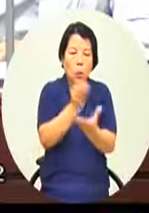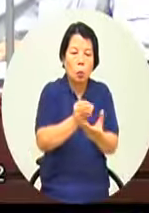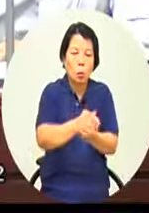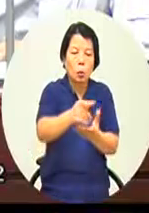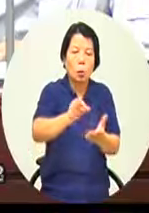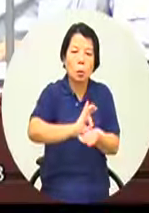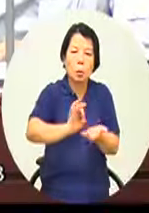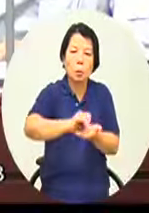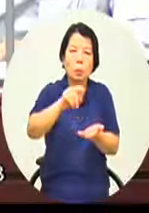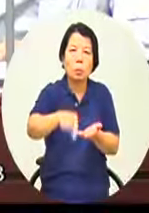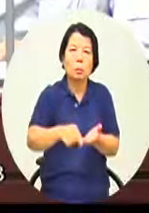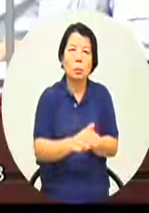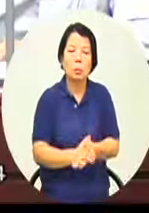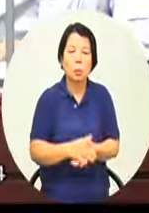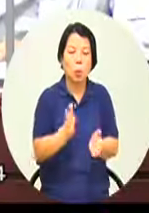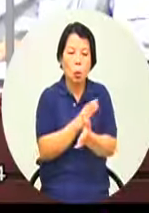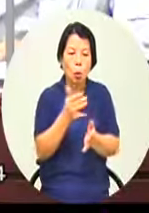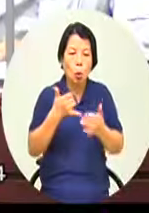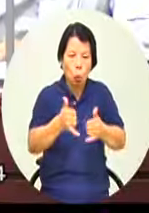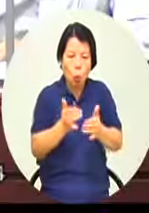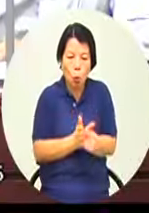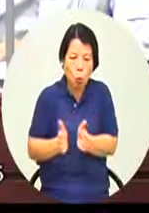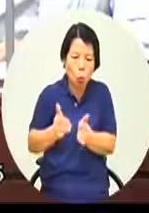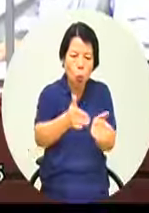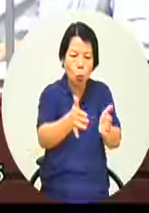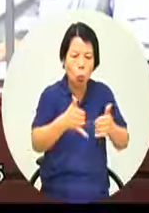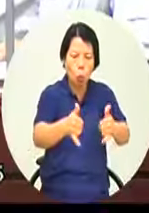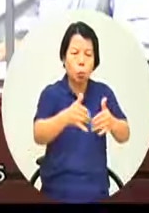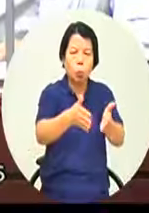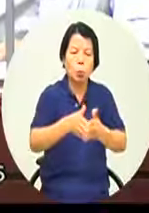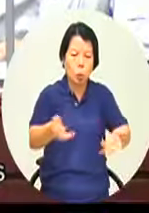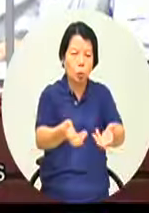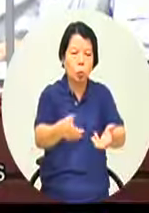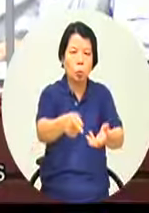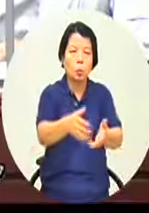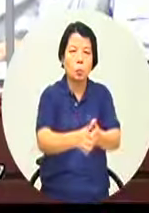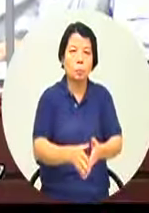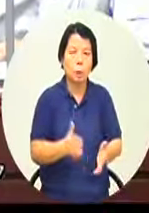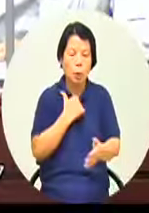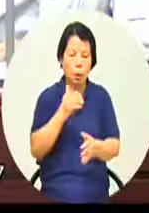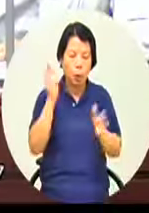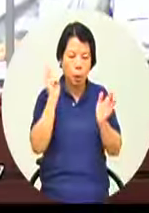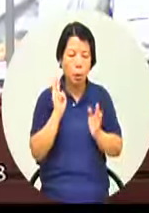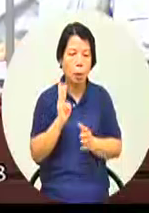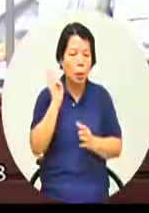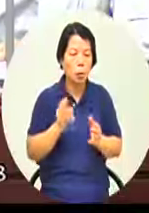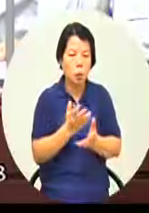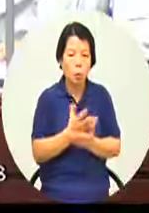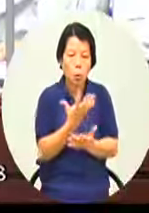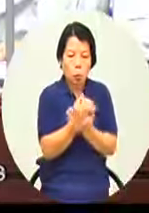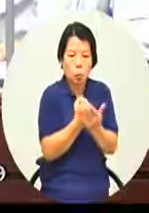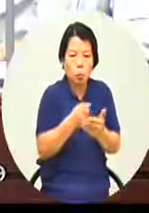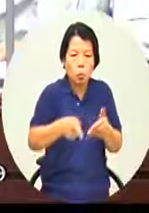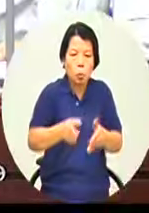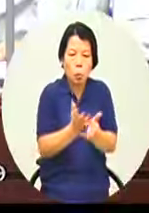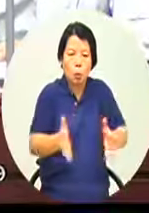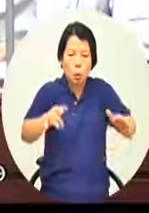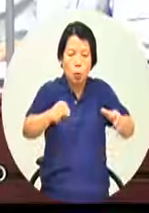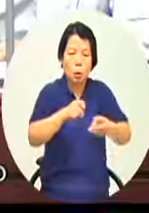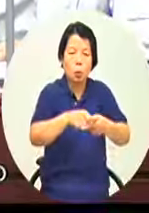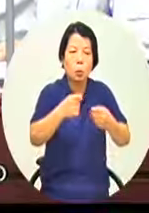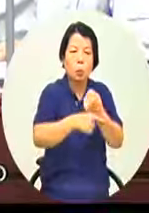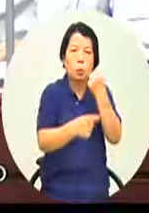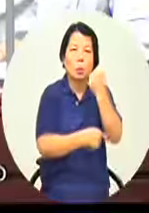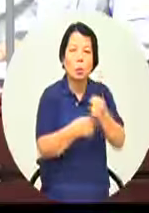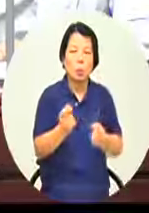路，那我们也没有办法让治洪池里面的水能够真正的蓄在那里，因为我们过去用的工法就纯